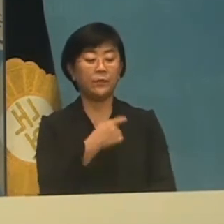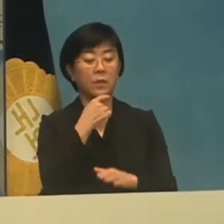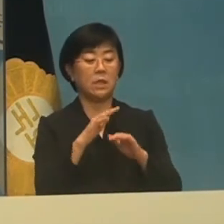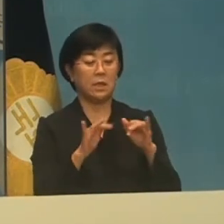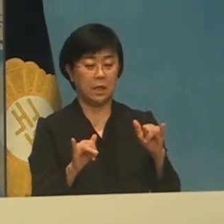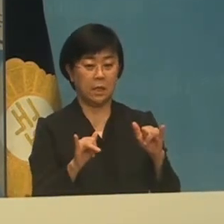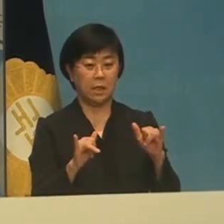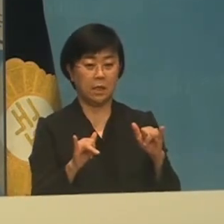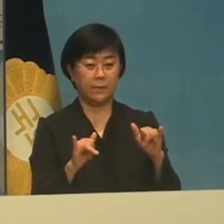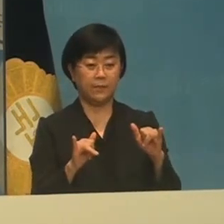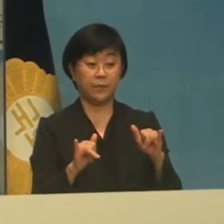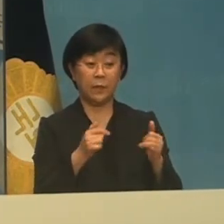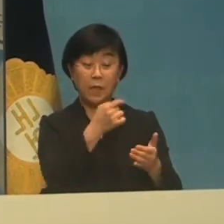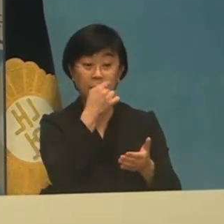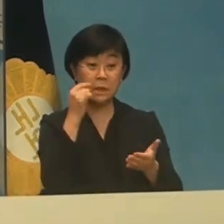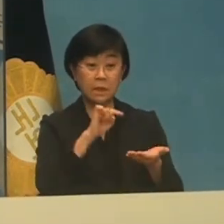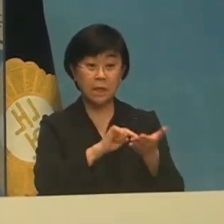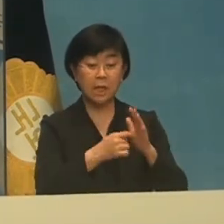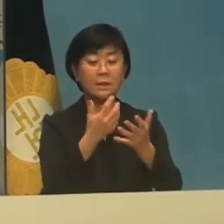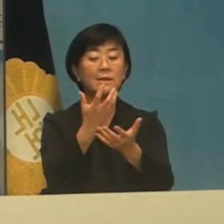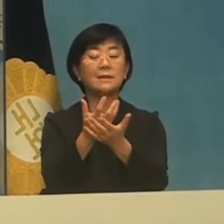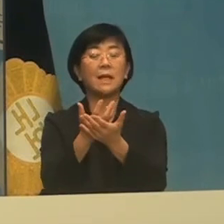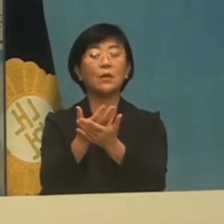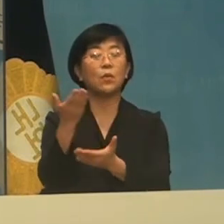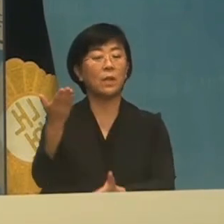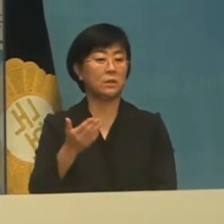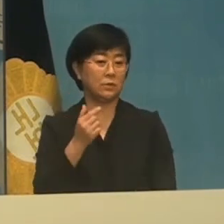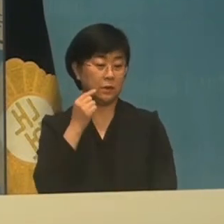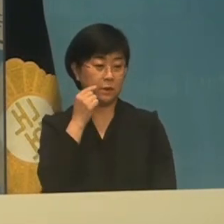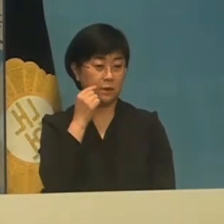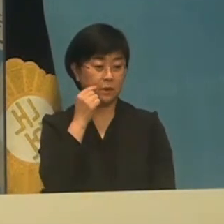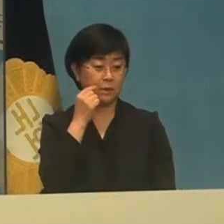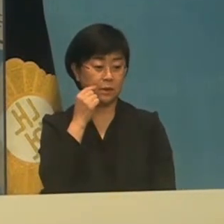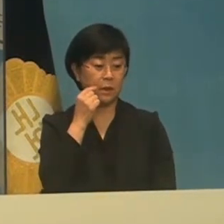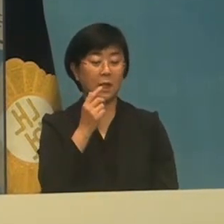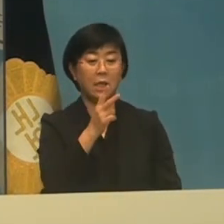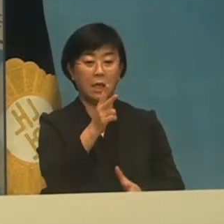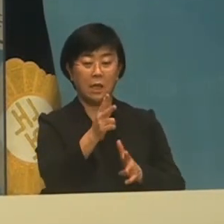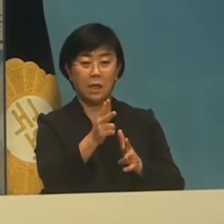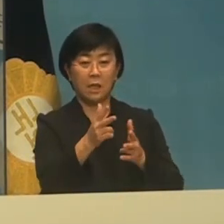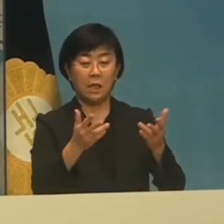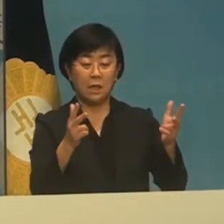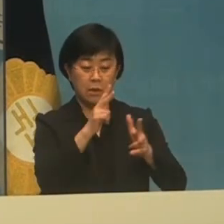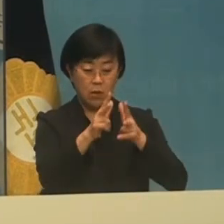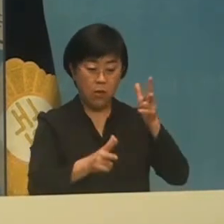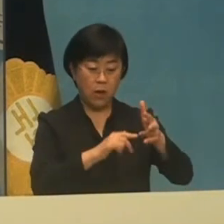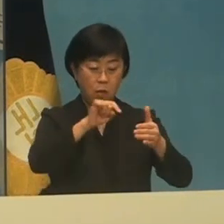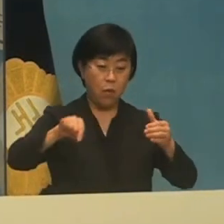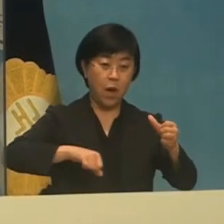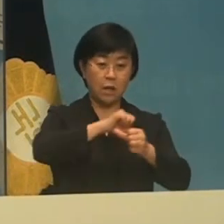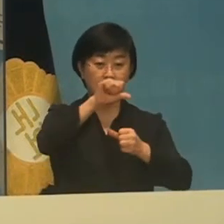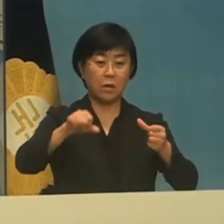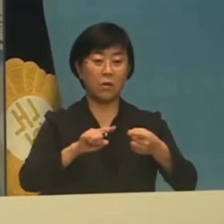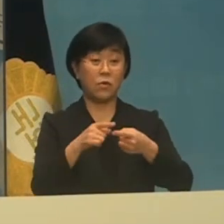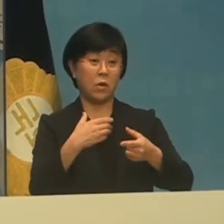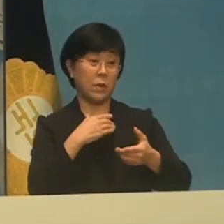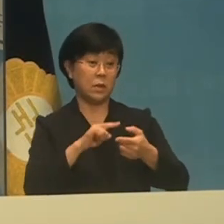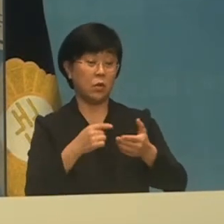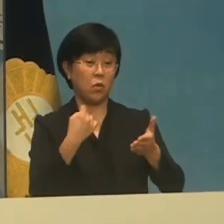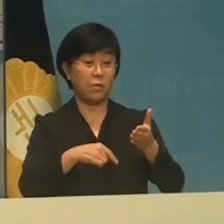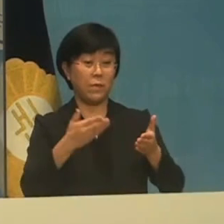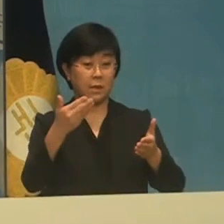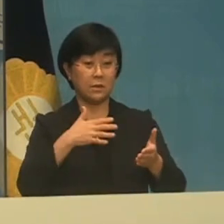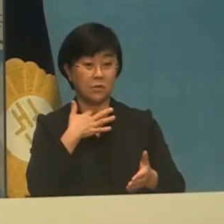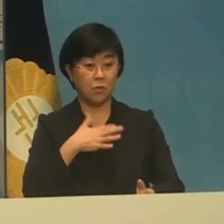피해자에겐 이를 입증할 자료가 없었습니다. 작업 환경 위험에 대해 제대로 교육받지도